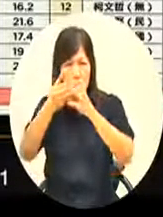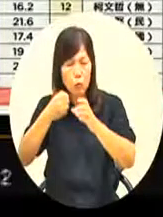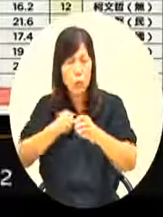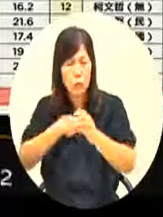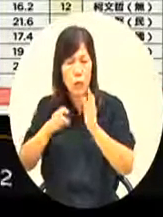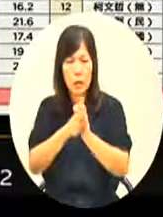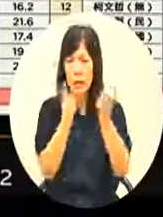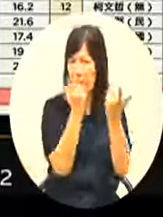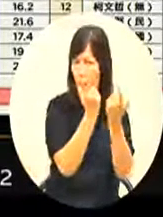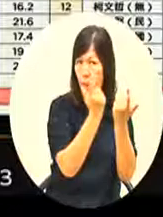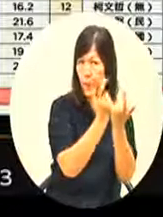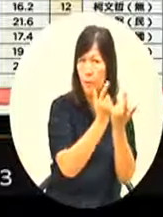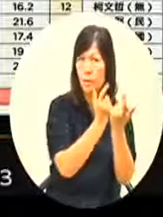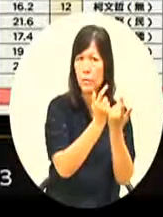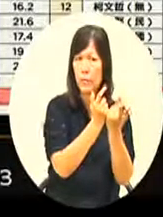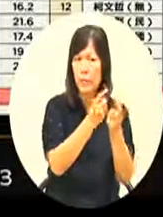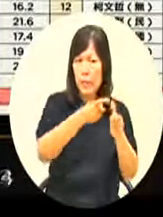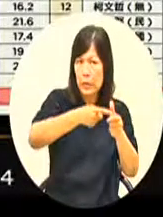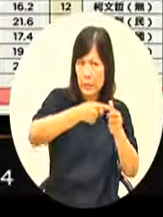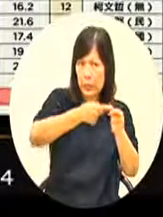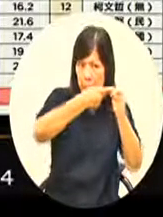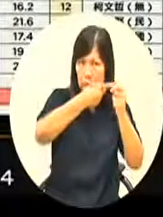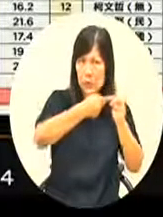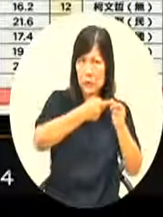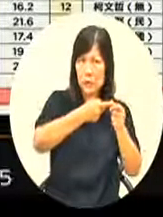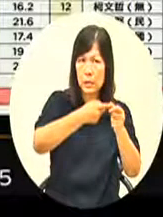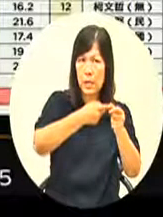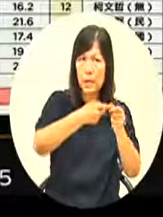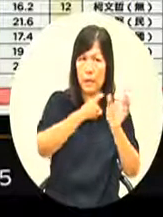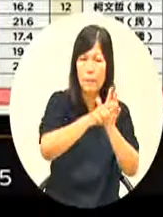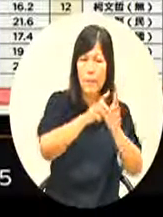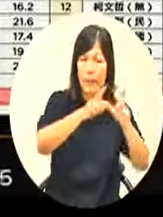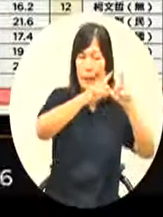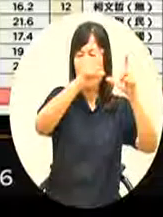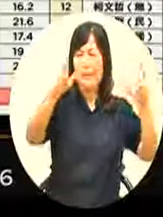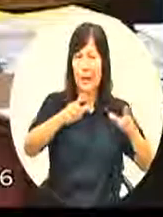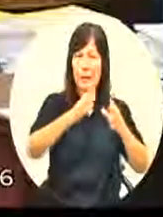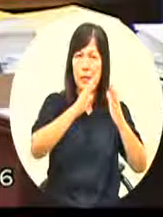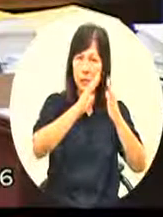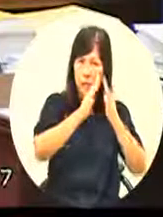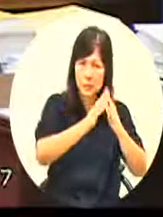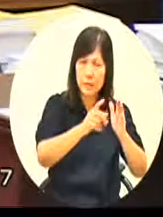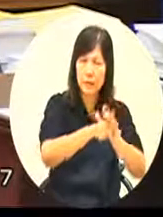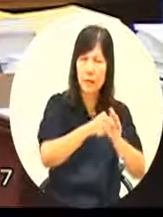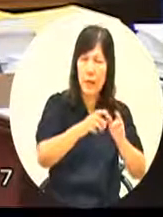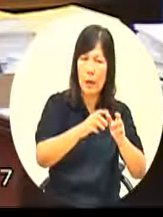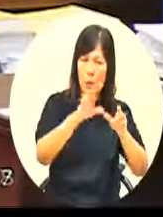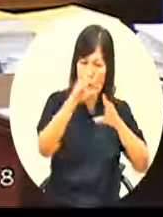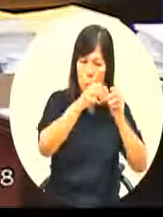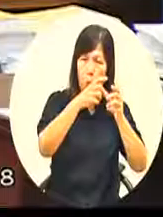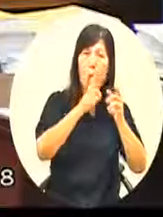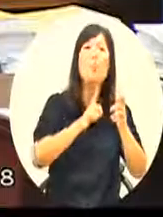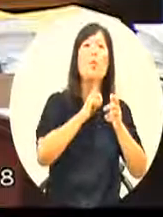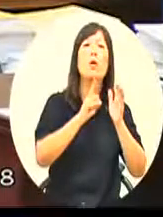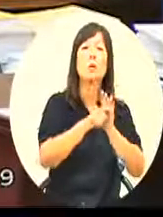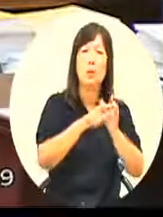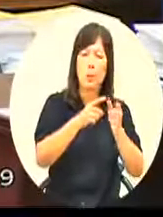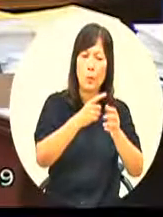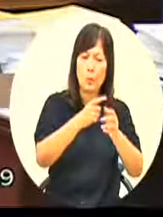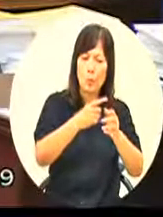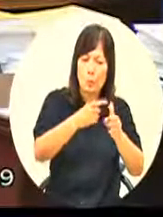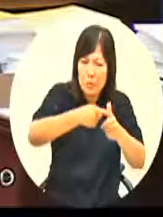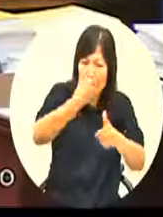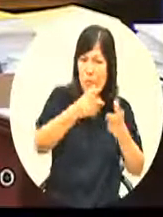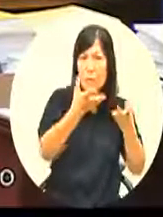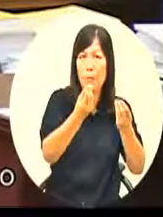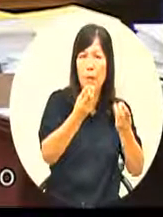台北市第一次这么大的一个直辖市，这么拥有这么多资源的直辖市，第一次评比不是在第一名，